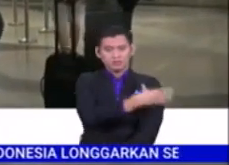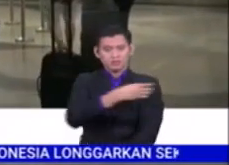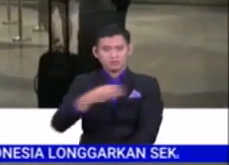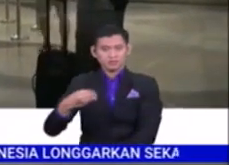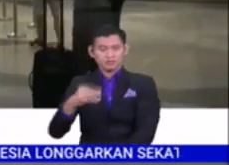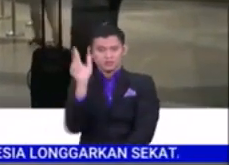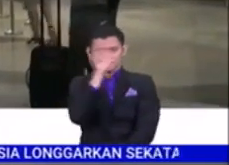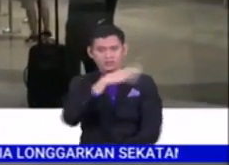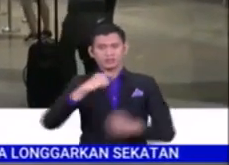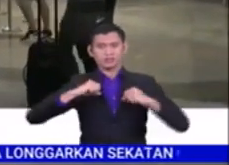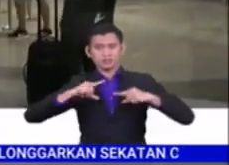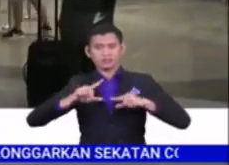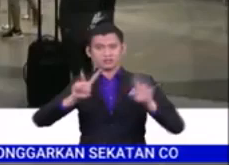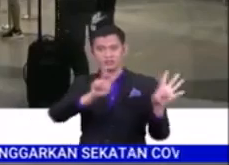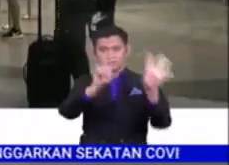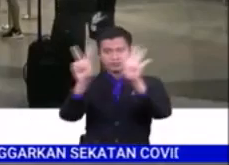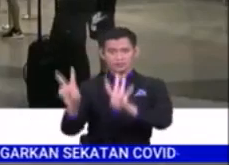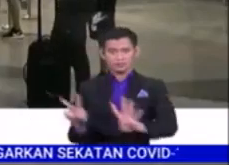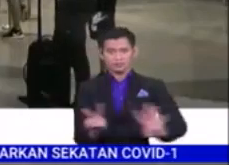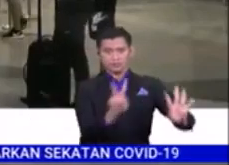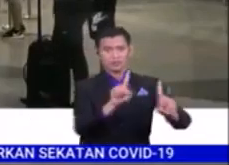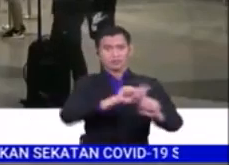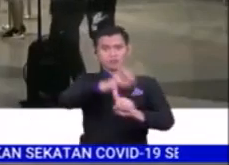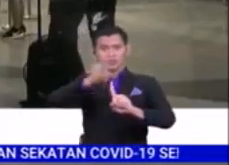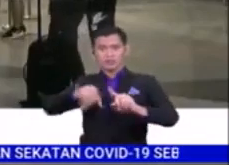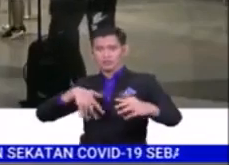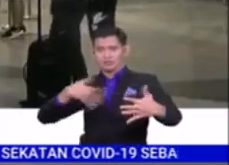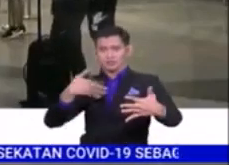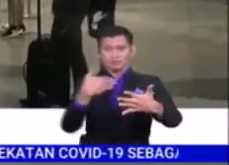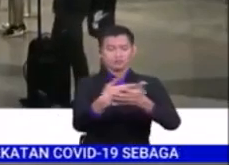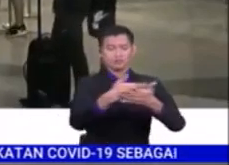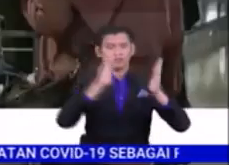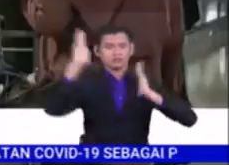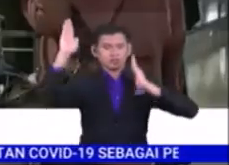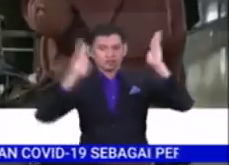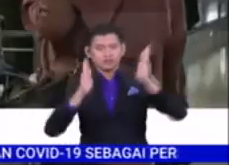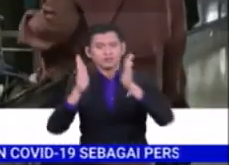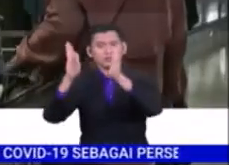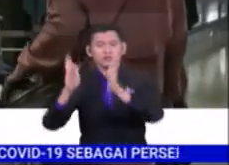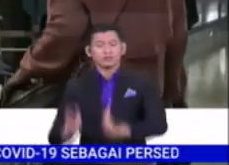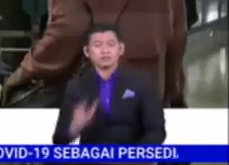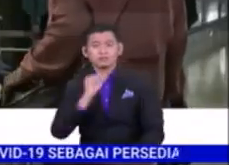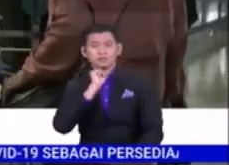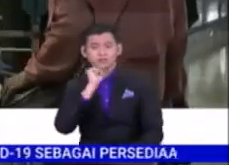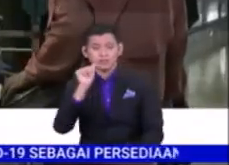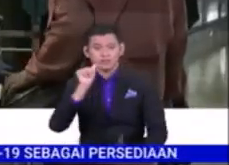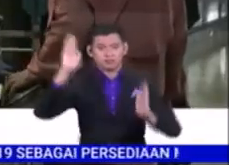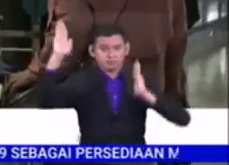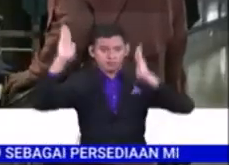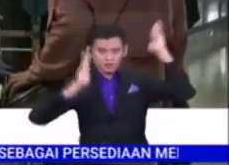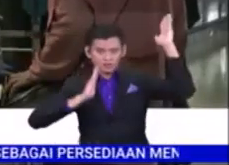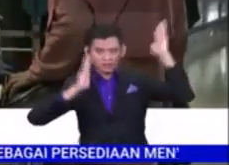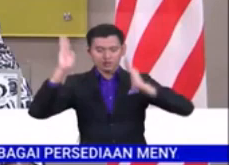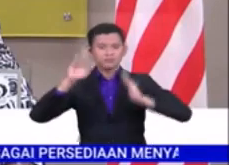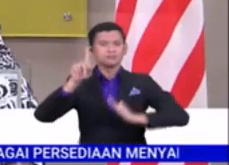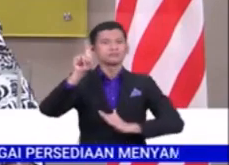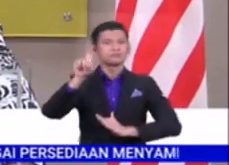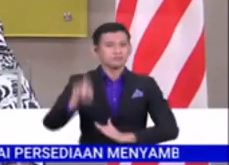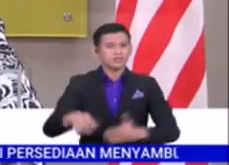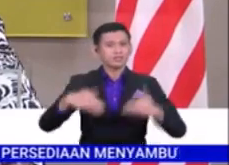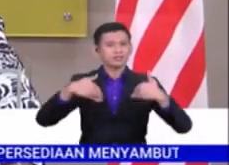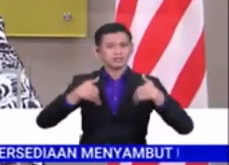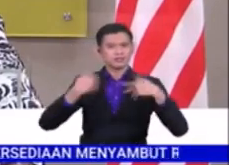tempoh 24 jam sebaik tiba di negara ini. Bagi pengembara bukan warga negara, mereka dikendaki